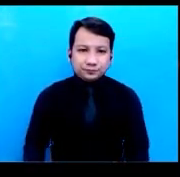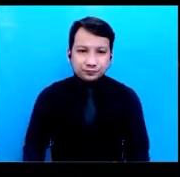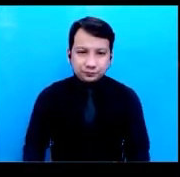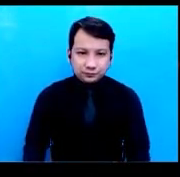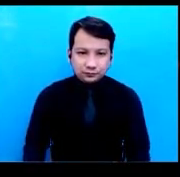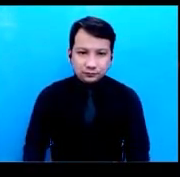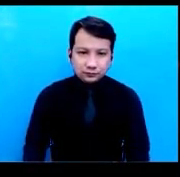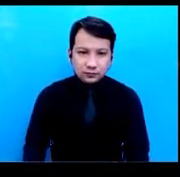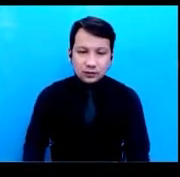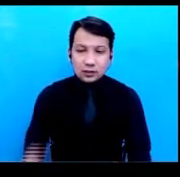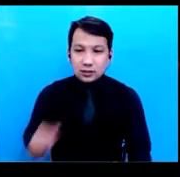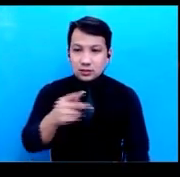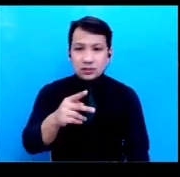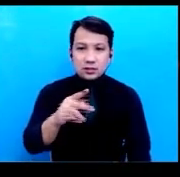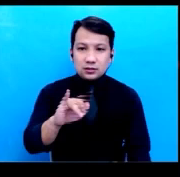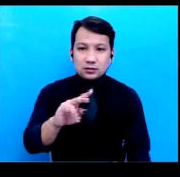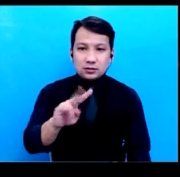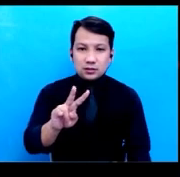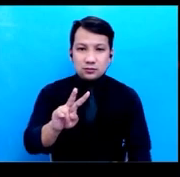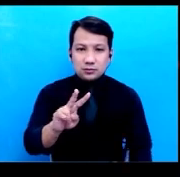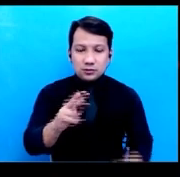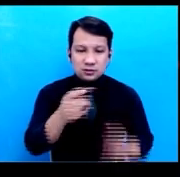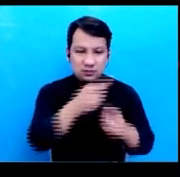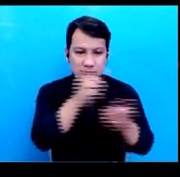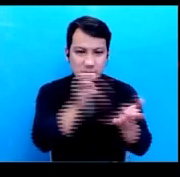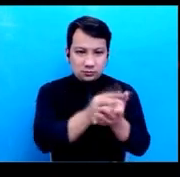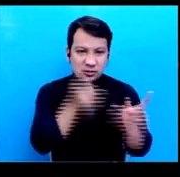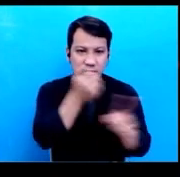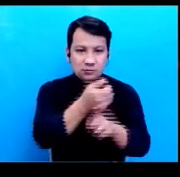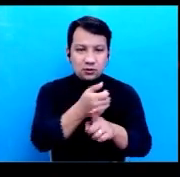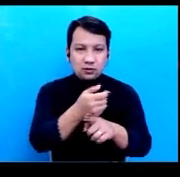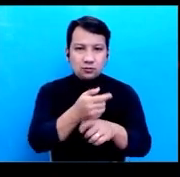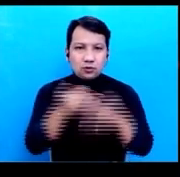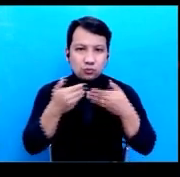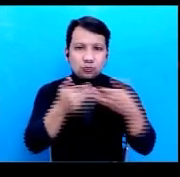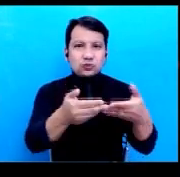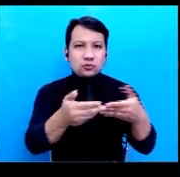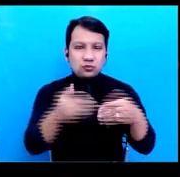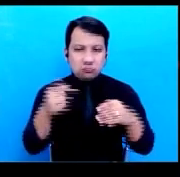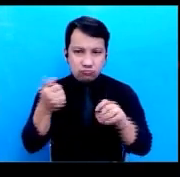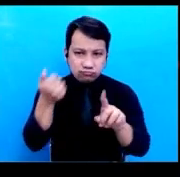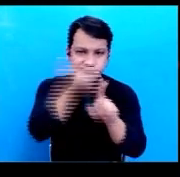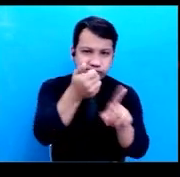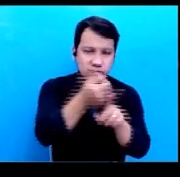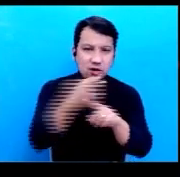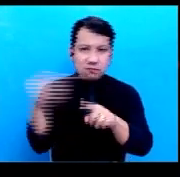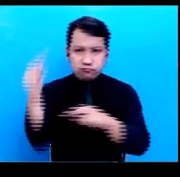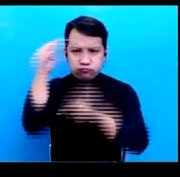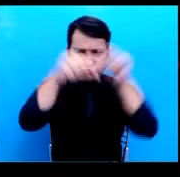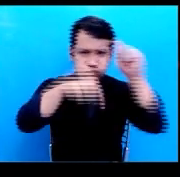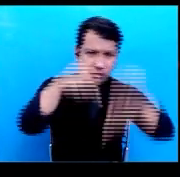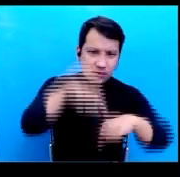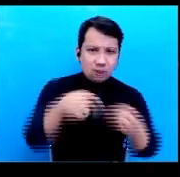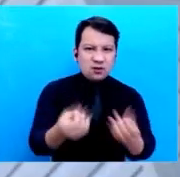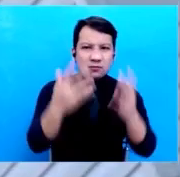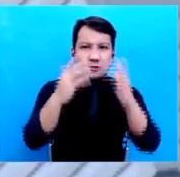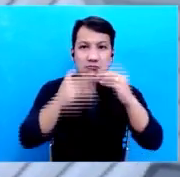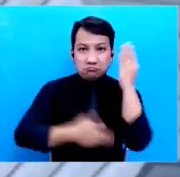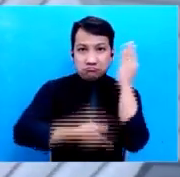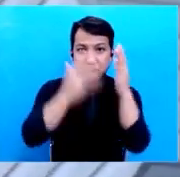Sa Kyiv, na pangunahing target ng Russia, walang oras na pinipili ang pag-atake. Maraming gusali na ang